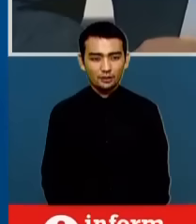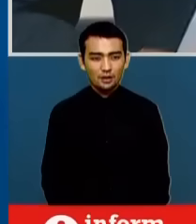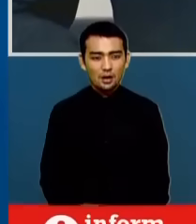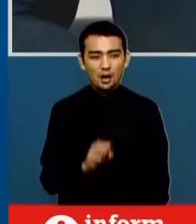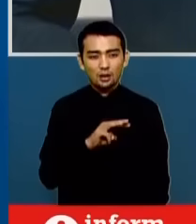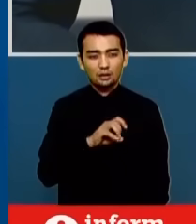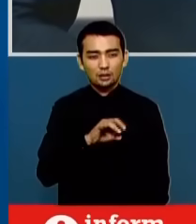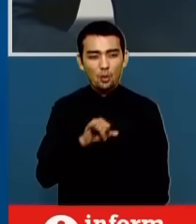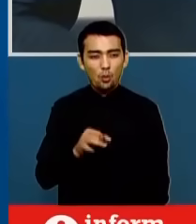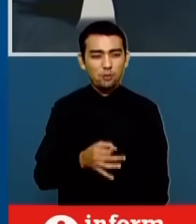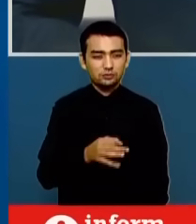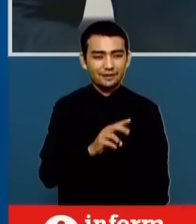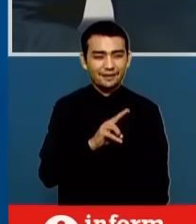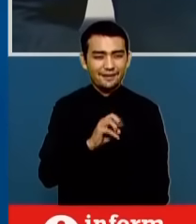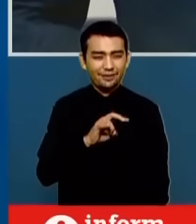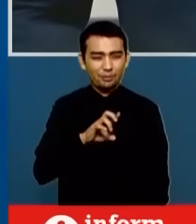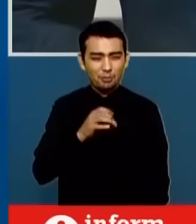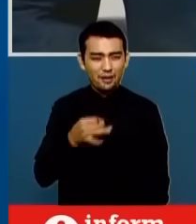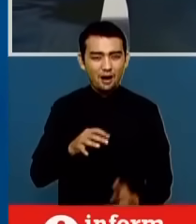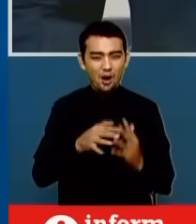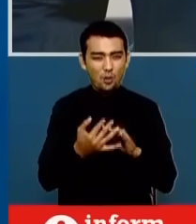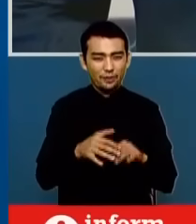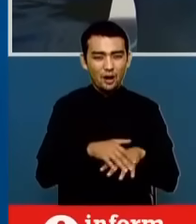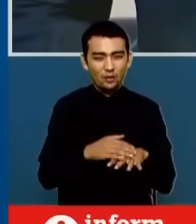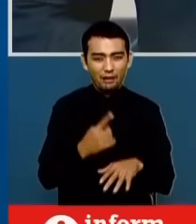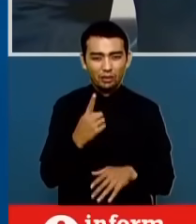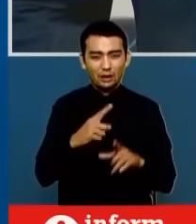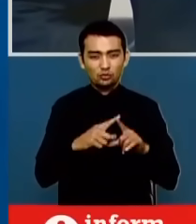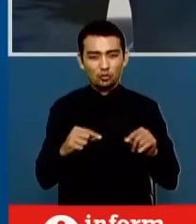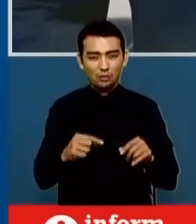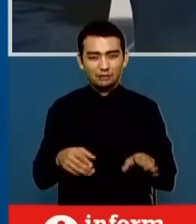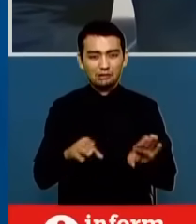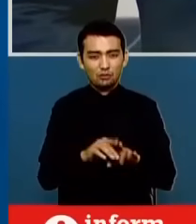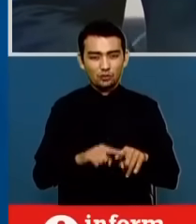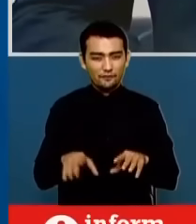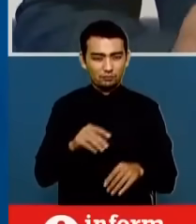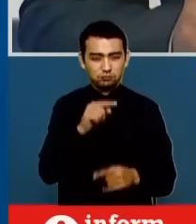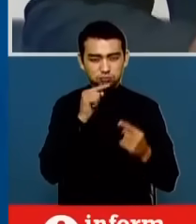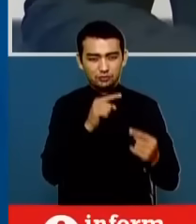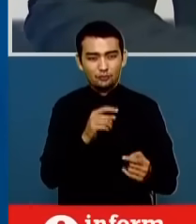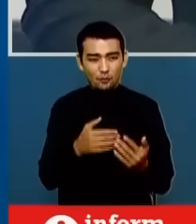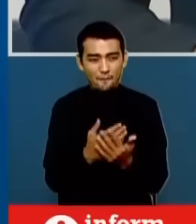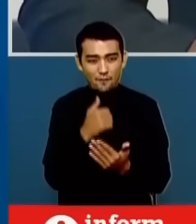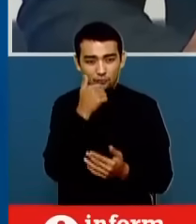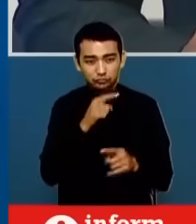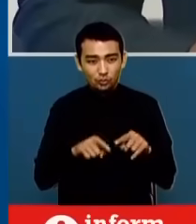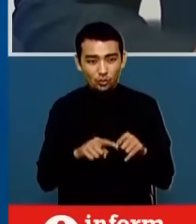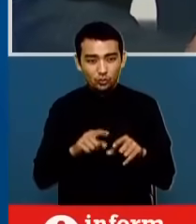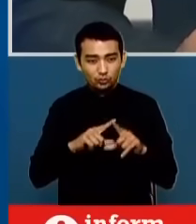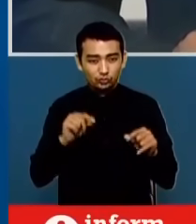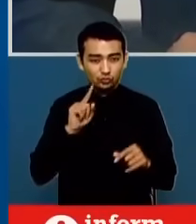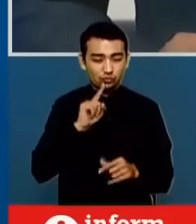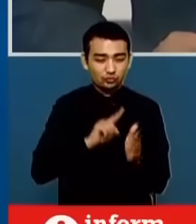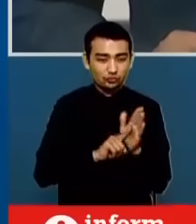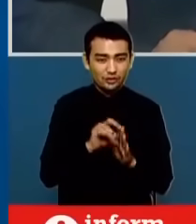Атырау облысына қарасты Кенбай ауылының халқы жалғыз мектептің жабылуына қарсы. Себебі тура жаңа оқу жылының қарсаңында жауаптылар